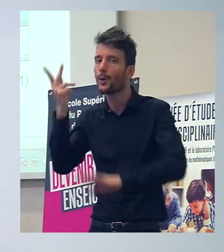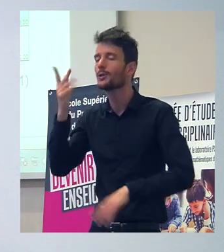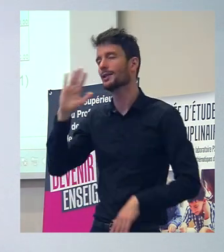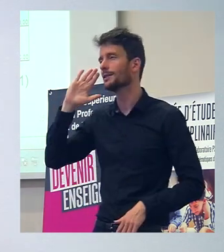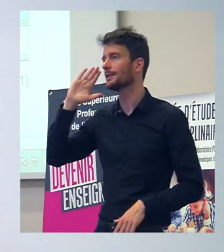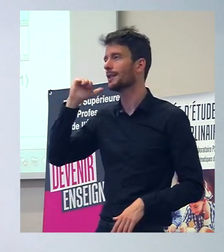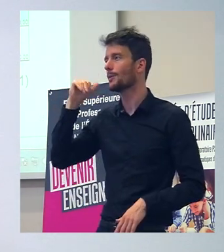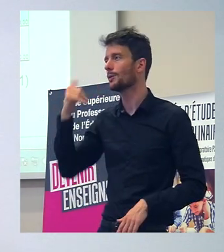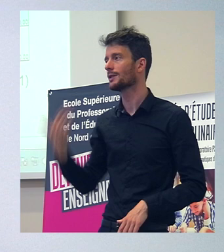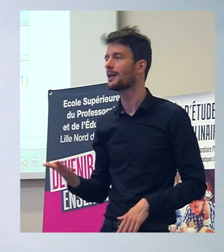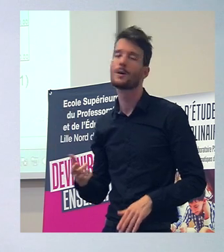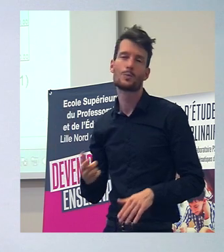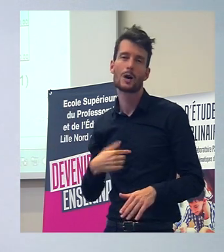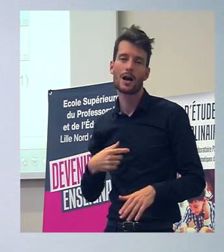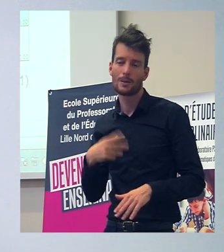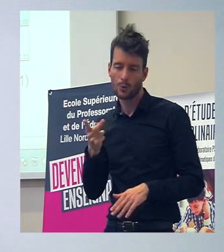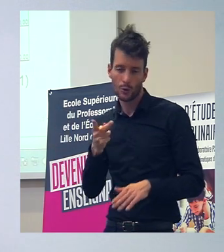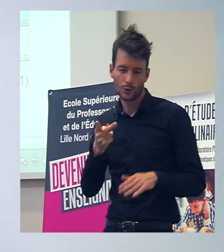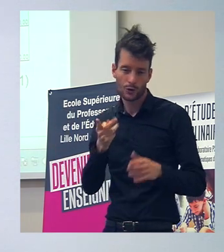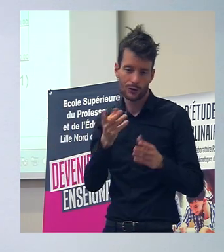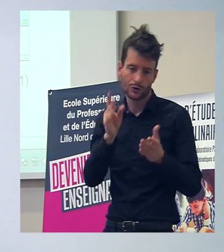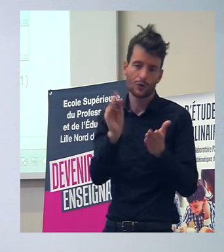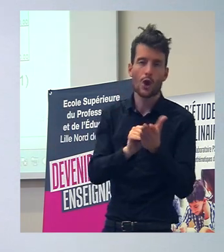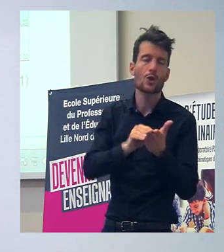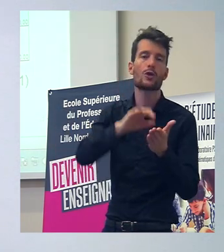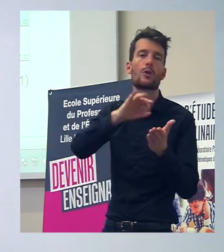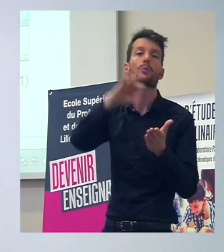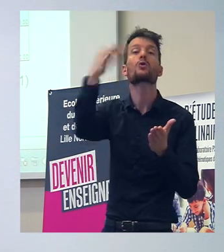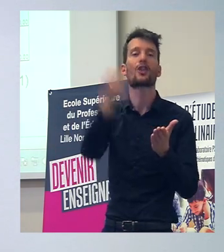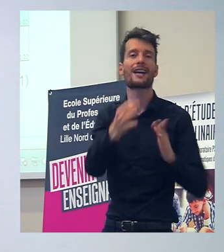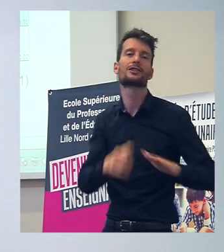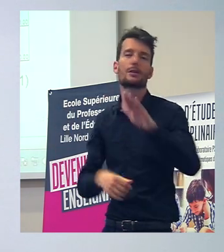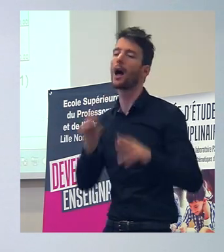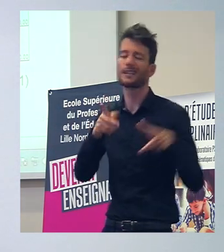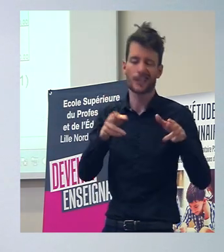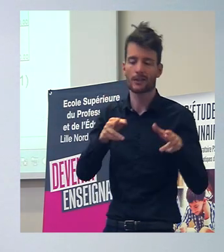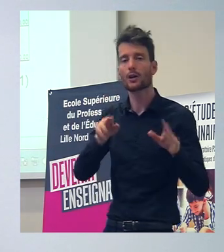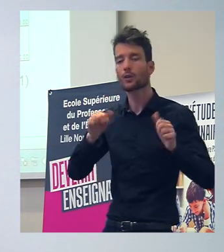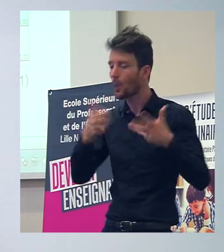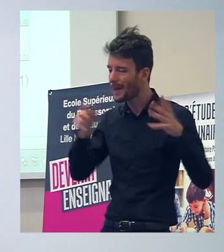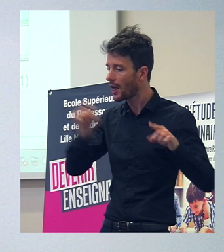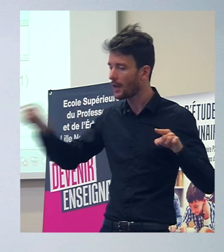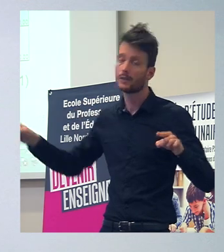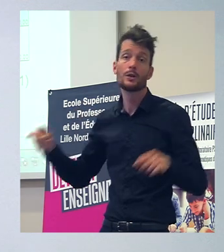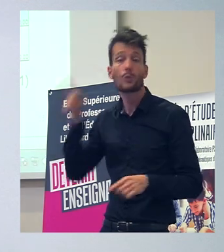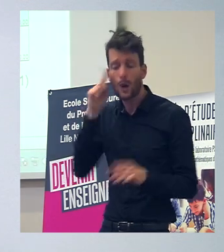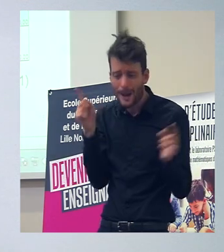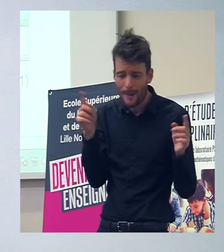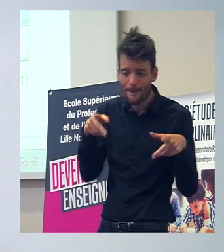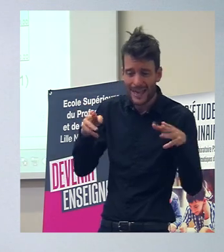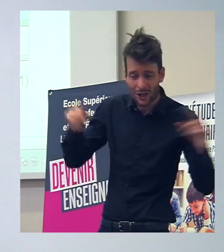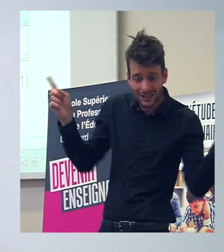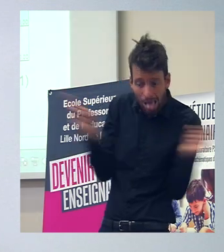j'ai plutôt fait une croissance en pourcent qu'en stade, parce que sur une période aussi limitée et avec